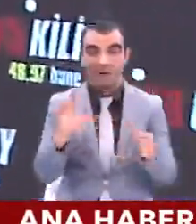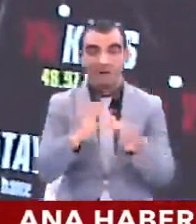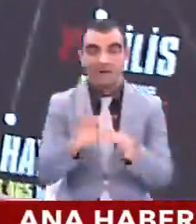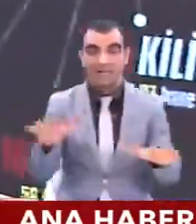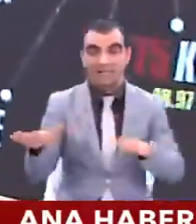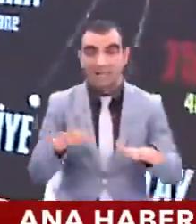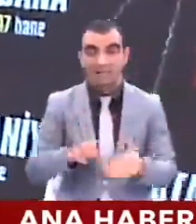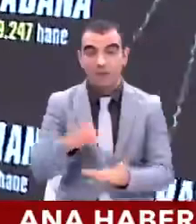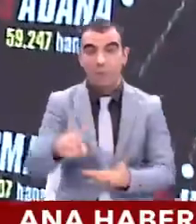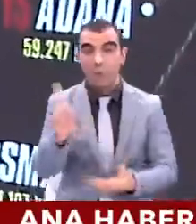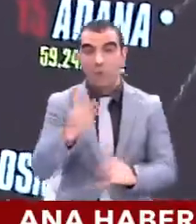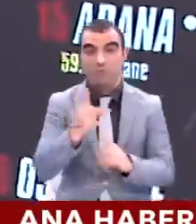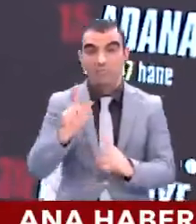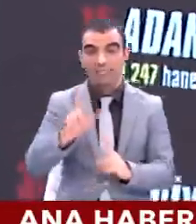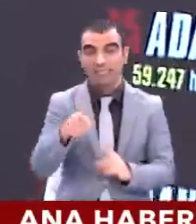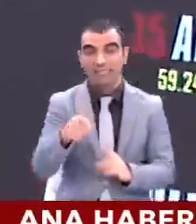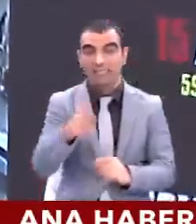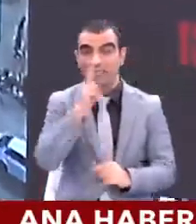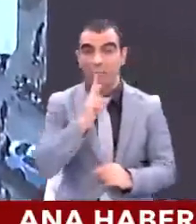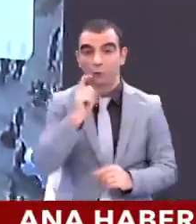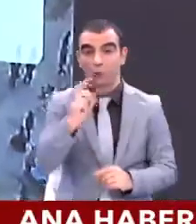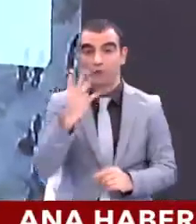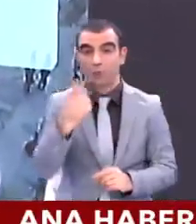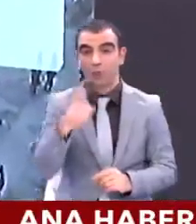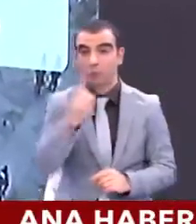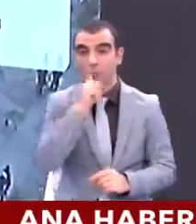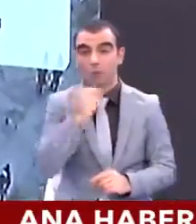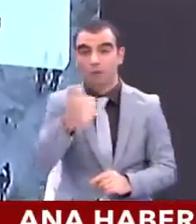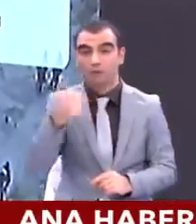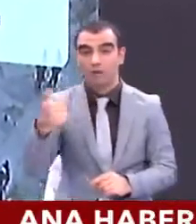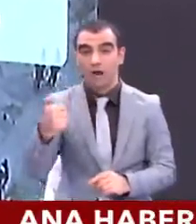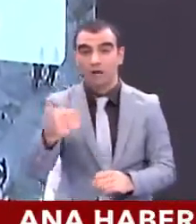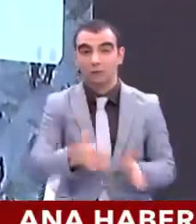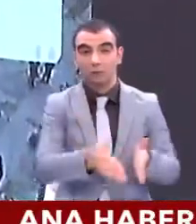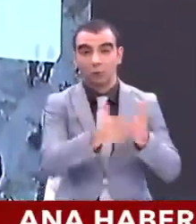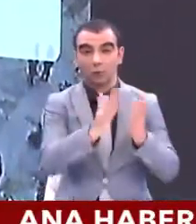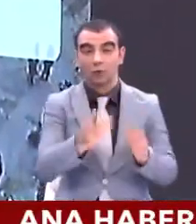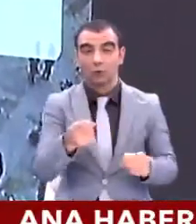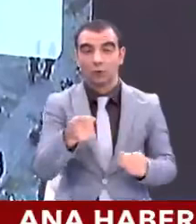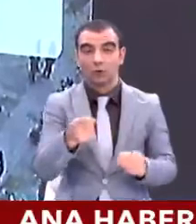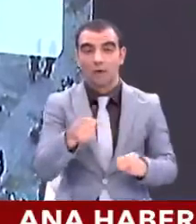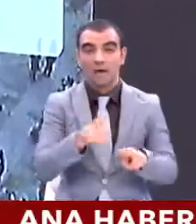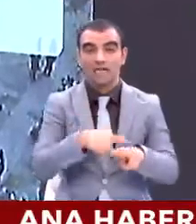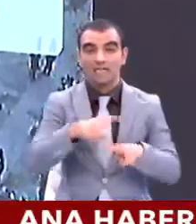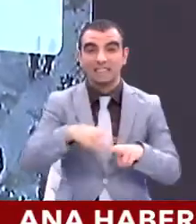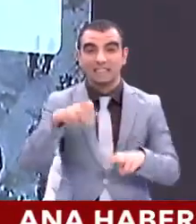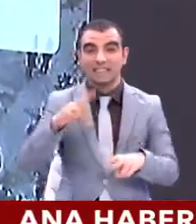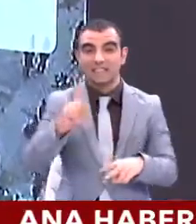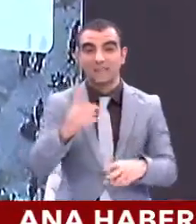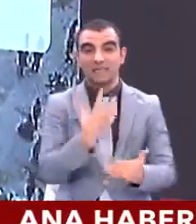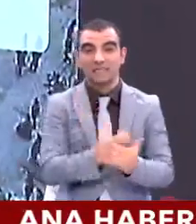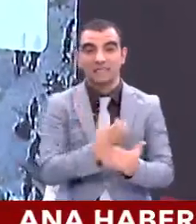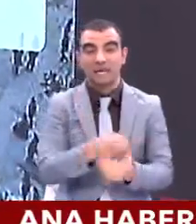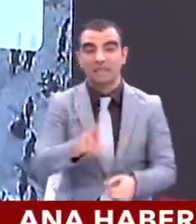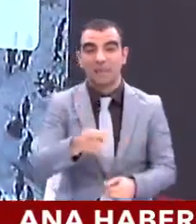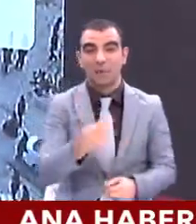bölgesindeki 10 ilde 294.166 konuta yapıp Yapı kayıt belgesi verildi